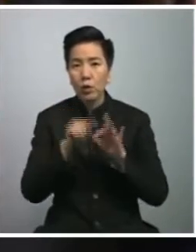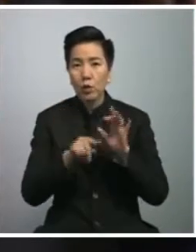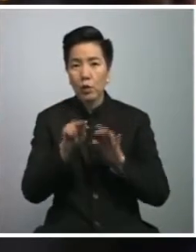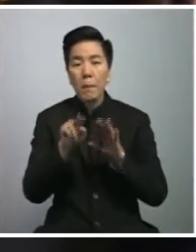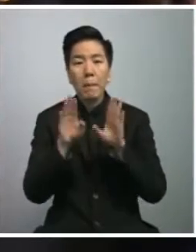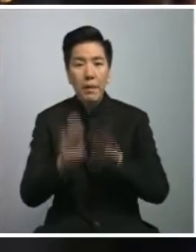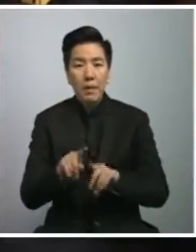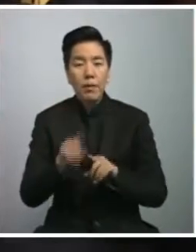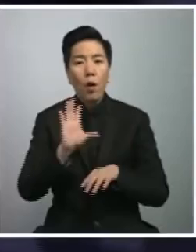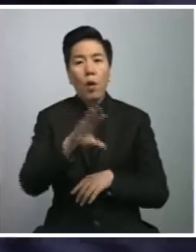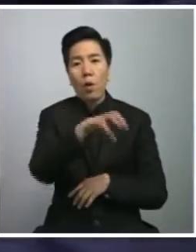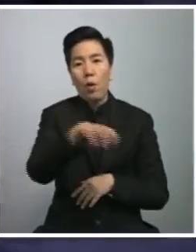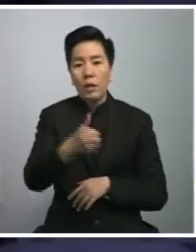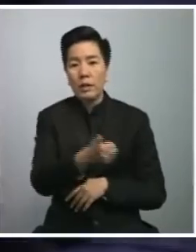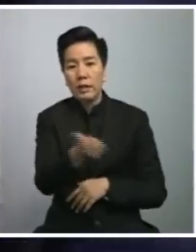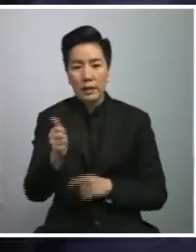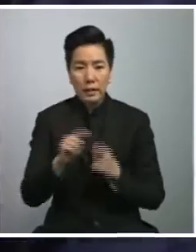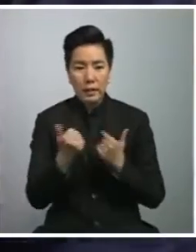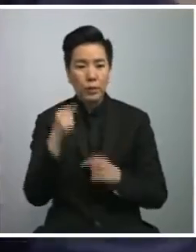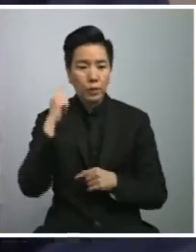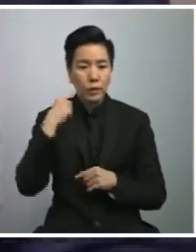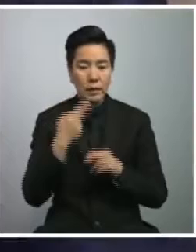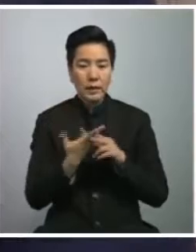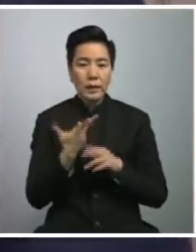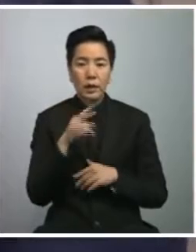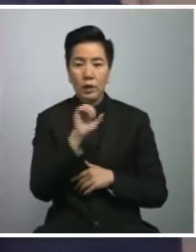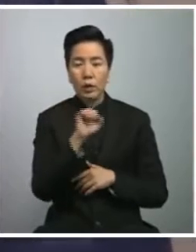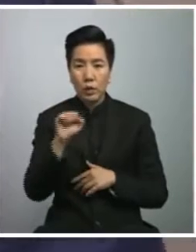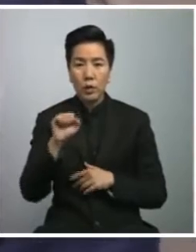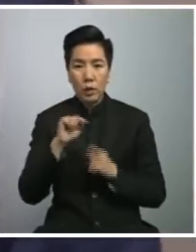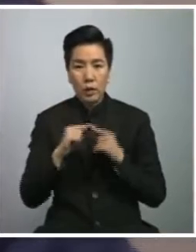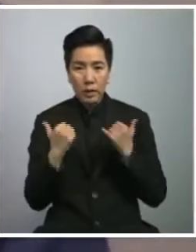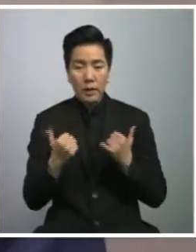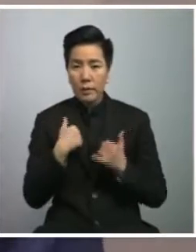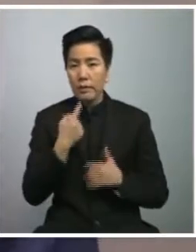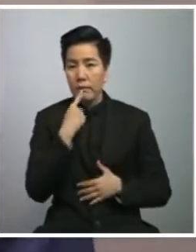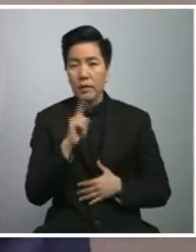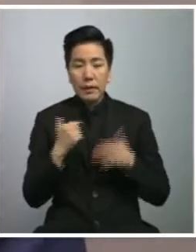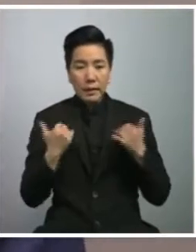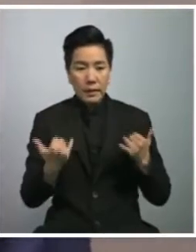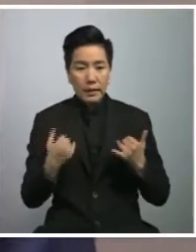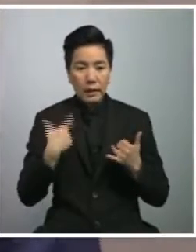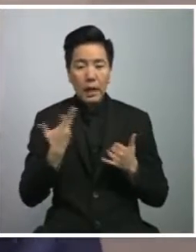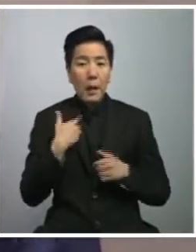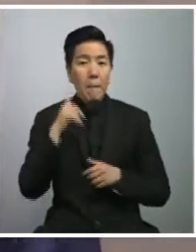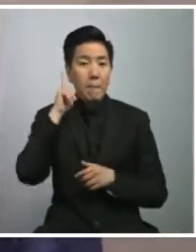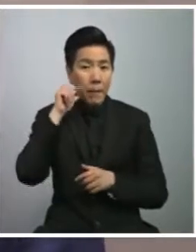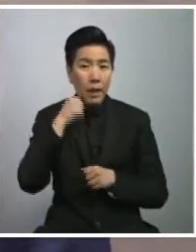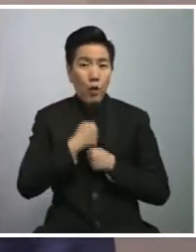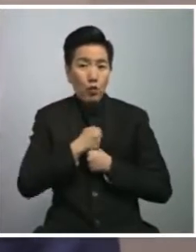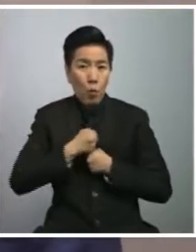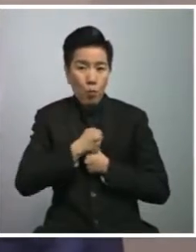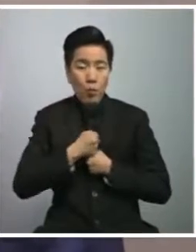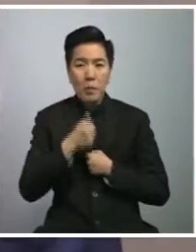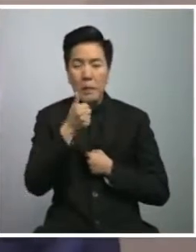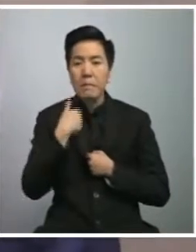องค์กรอื่น ๆด้านนางสาวศิลำพาเลิศนุวัฒน์สมาชิกสภาผู้แทนราษฎรกล่าวว่านมแม่มีประโยชน์เป็นอย่างม